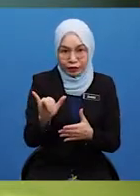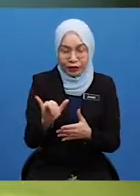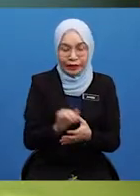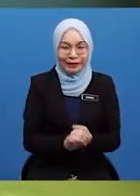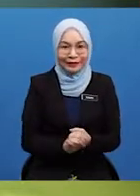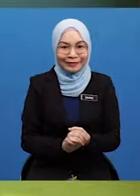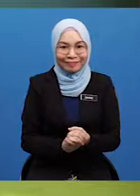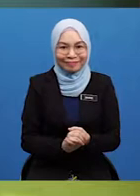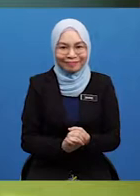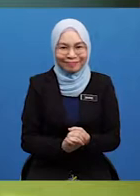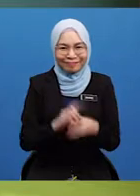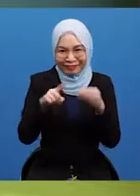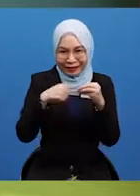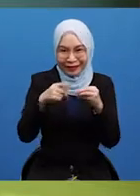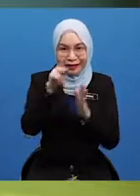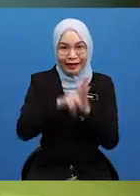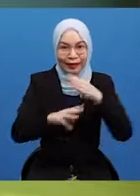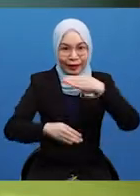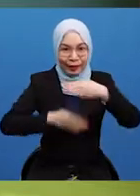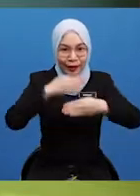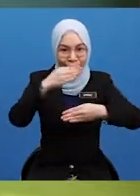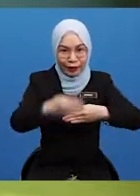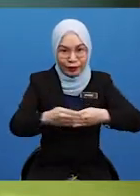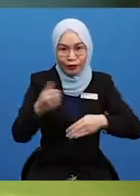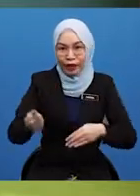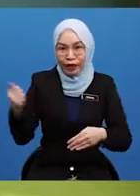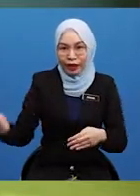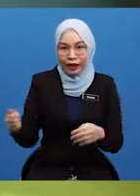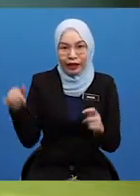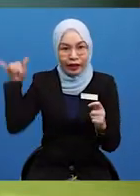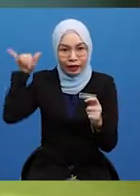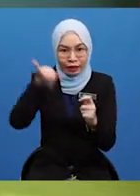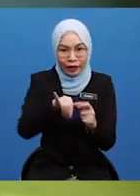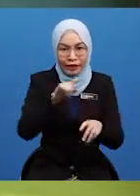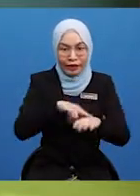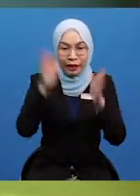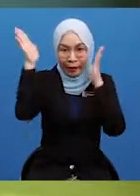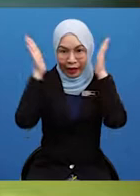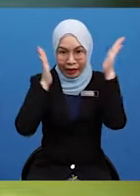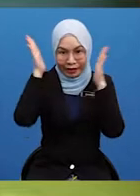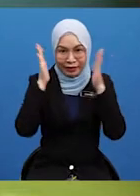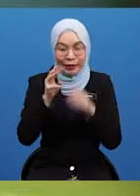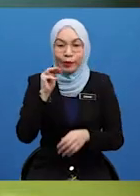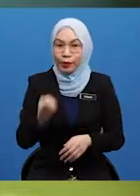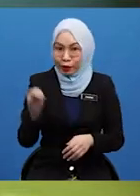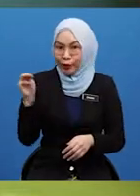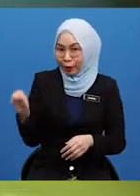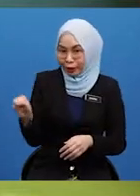mengenai kemajuan alat telekomunikasi di Malaysia Hai murid-murid